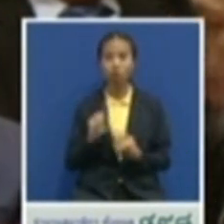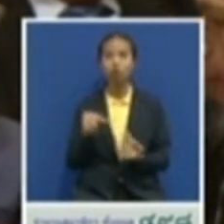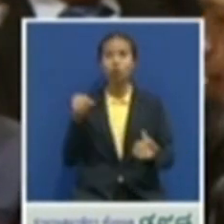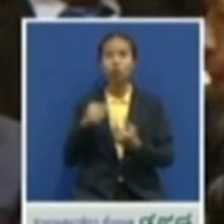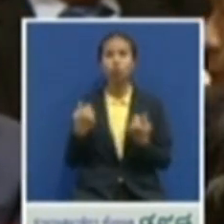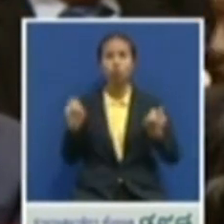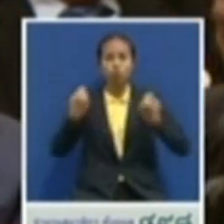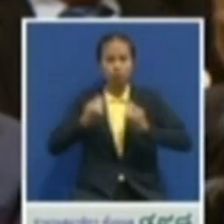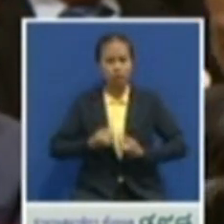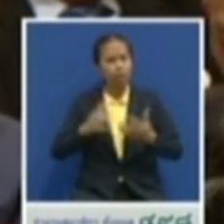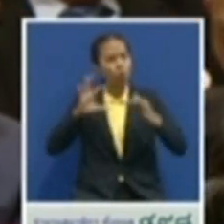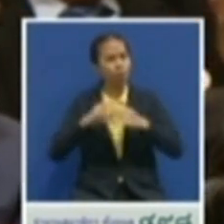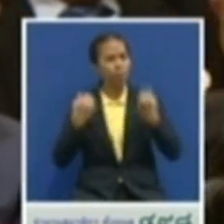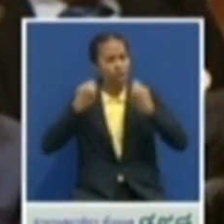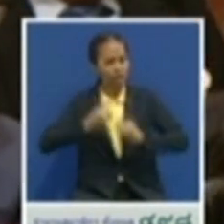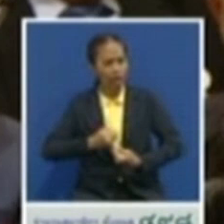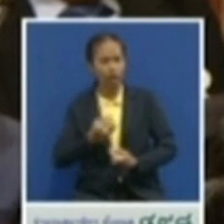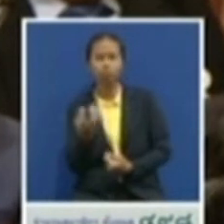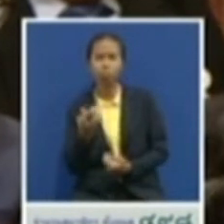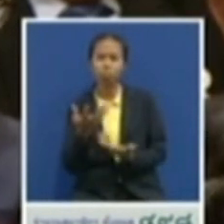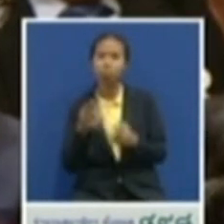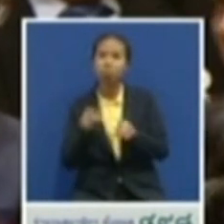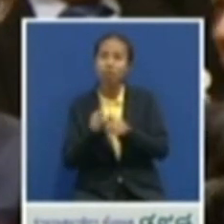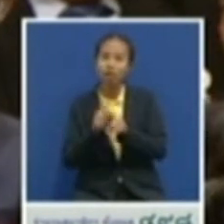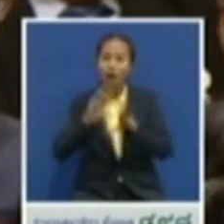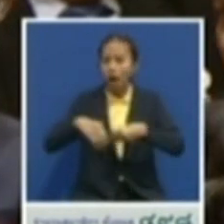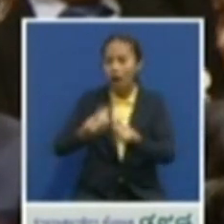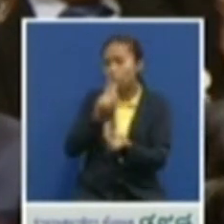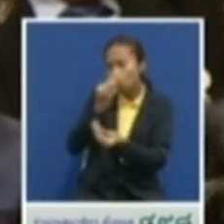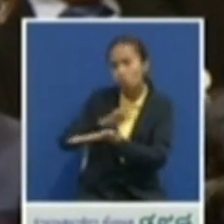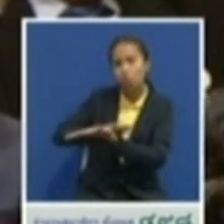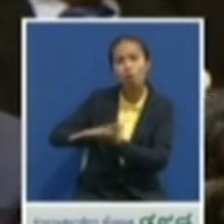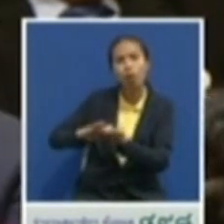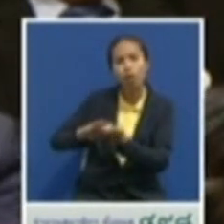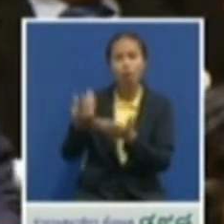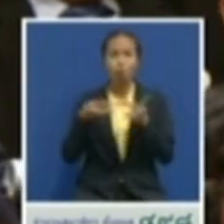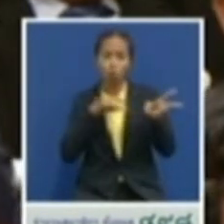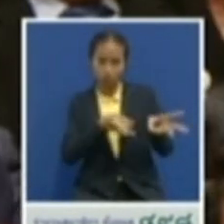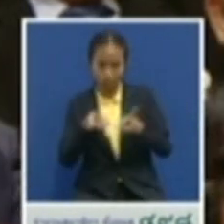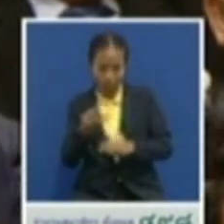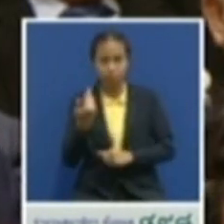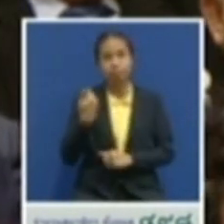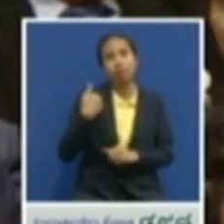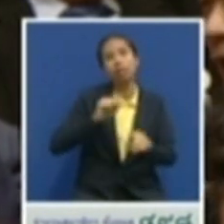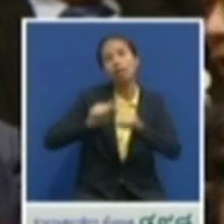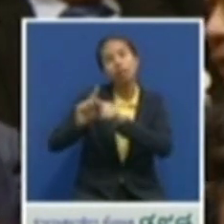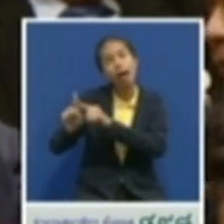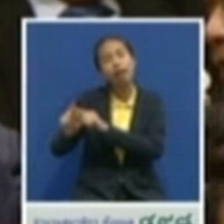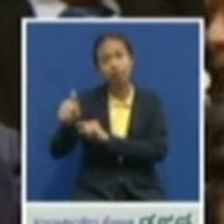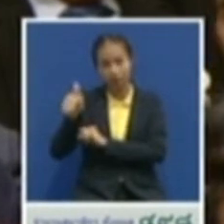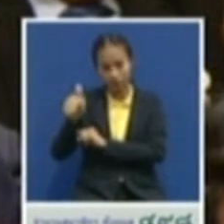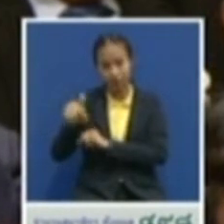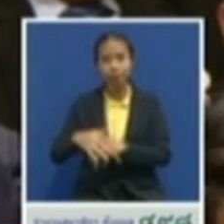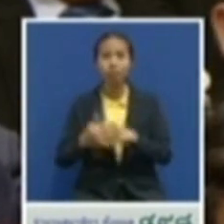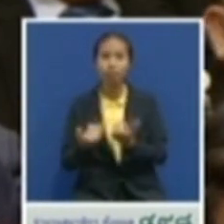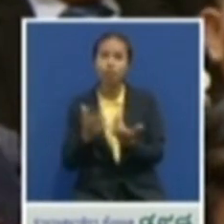การแต่งตัวน้อยลงมันหมายความว่าความสุภาพนั้นสามารถแสดงออกได้ในความหลากหลายทางวัฒนธรรมและเ